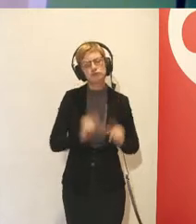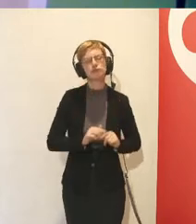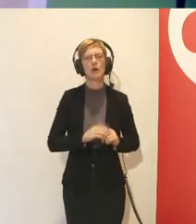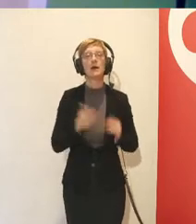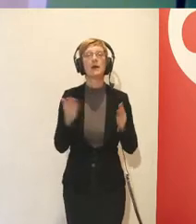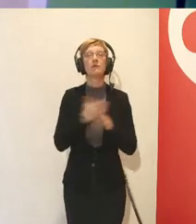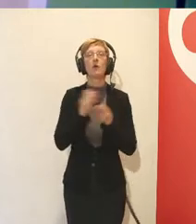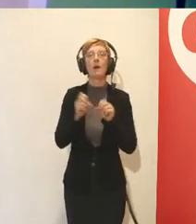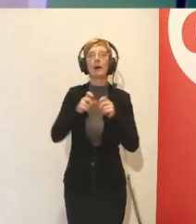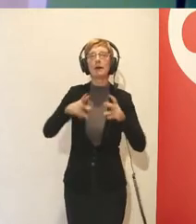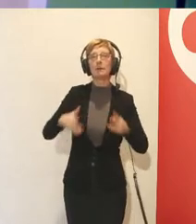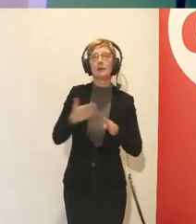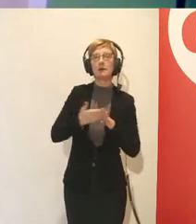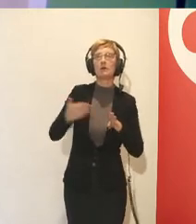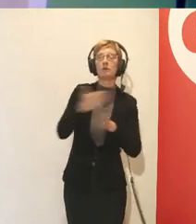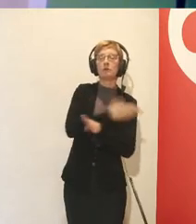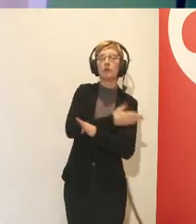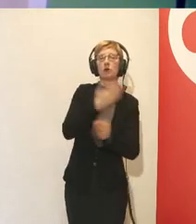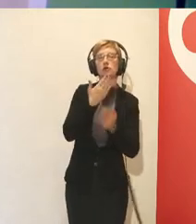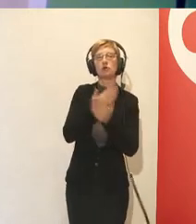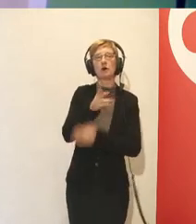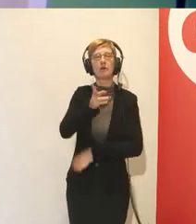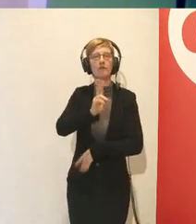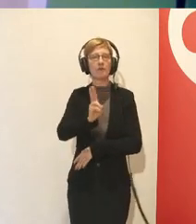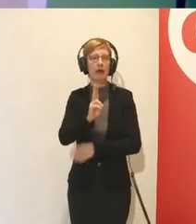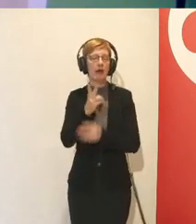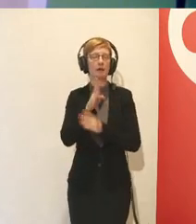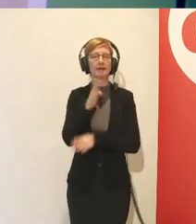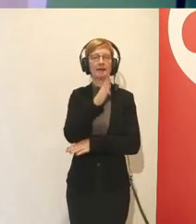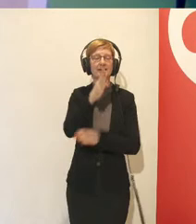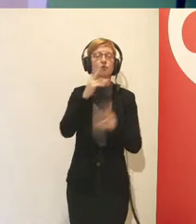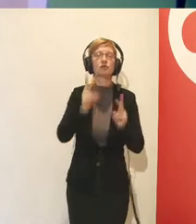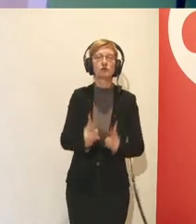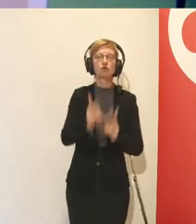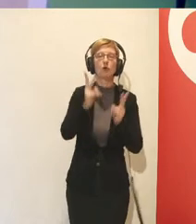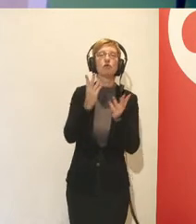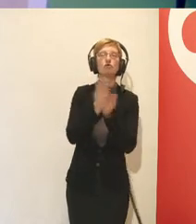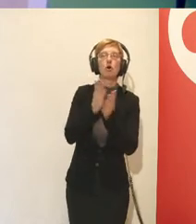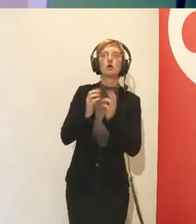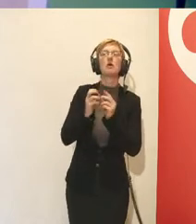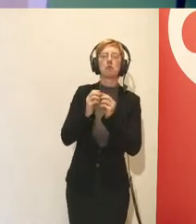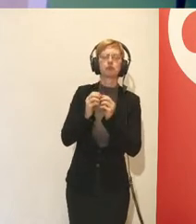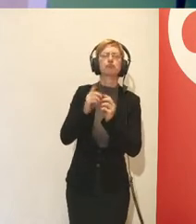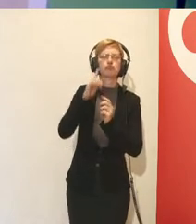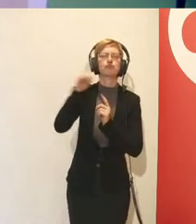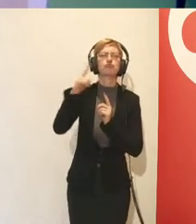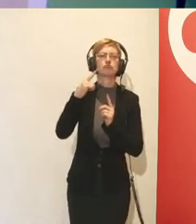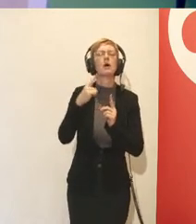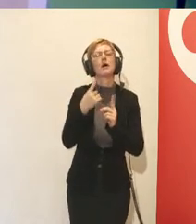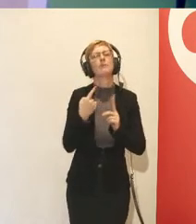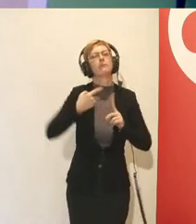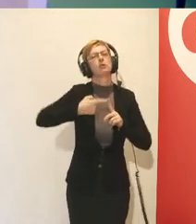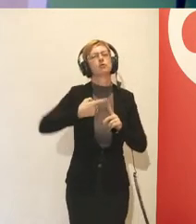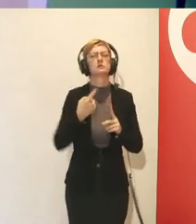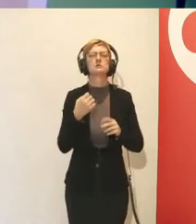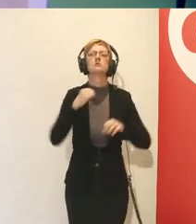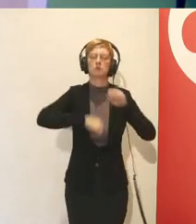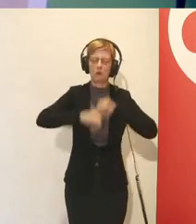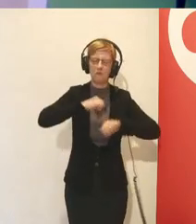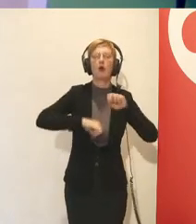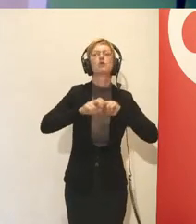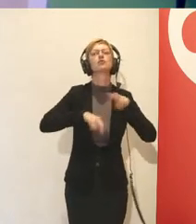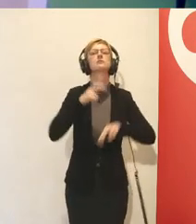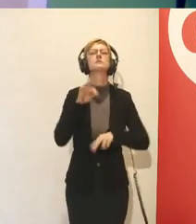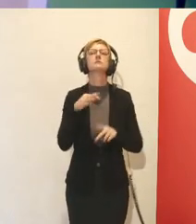so dass ein viertel derer die eine generelle tendenz hat verschwörungen zu glauben sagt sie würden auch gewalt nutzen ihre ziele durch zu